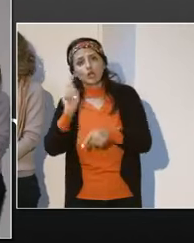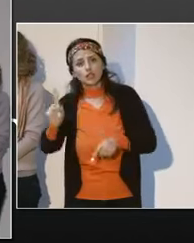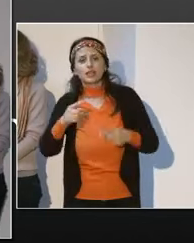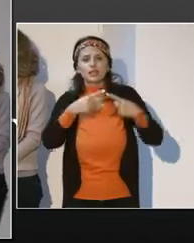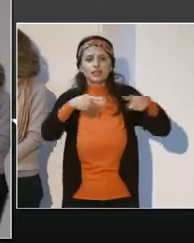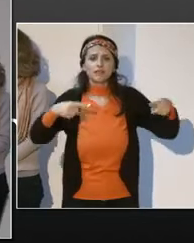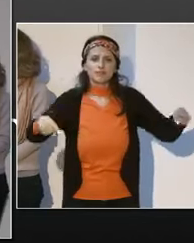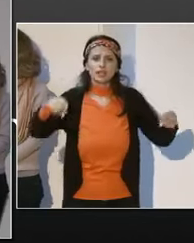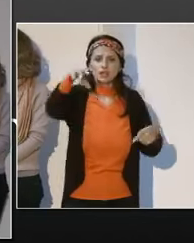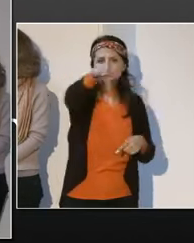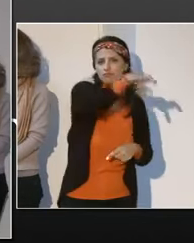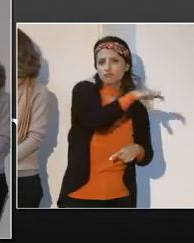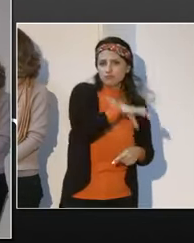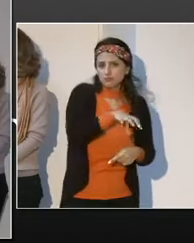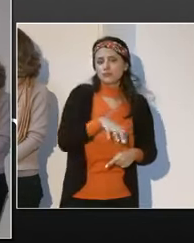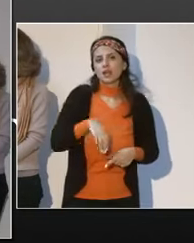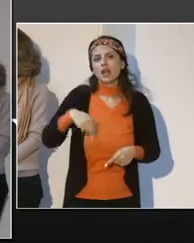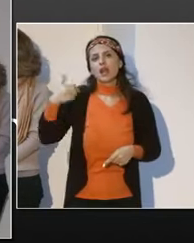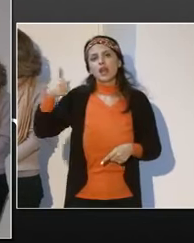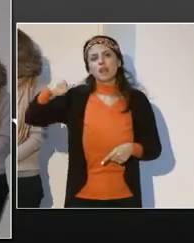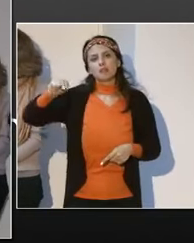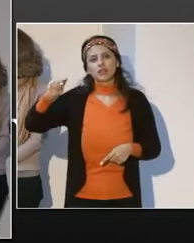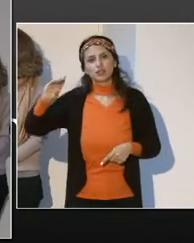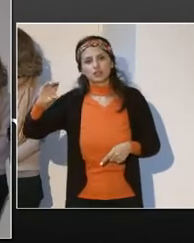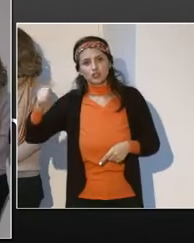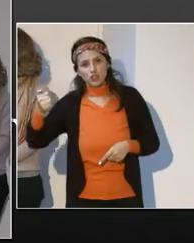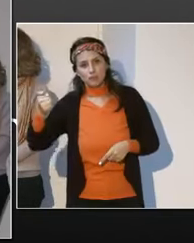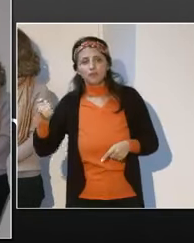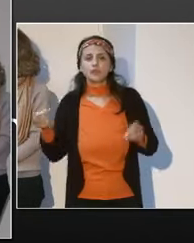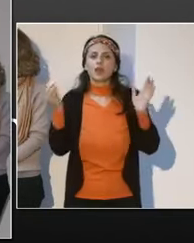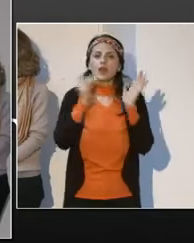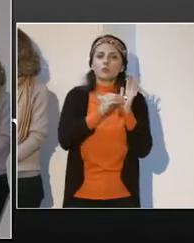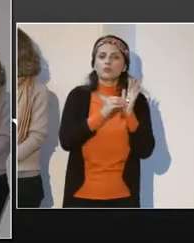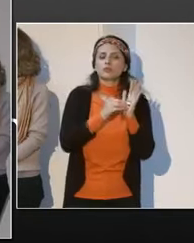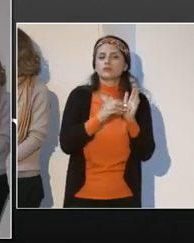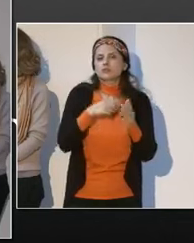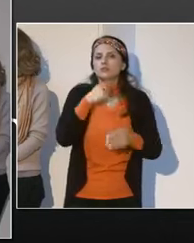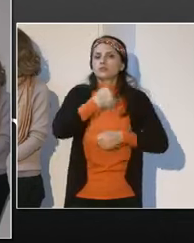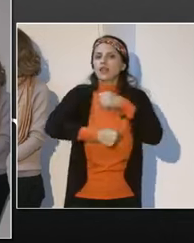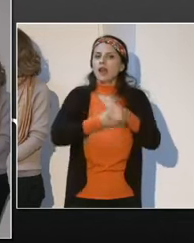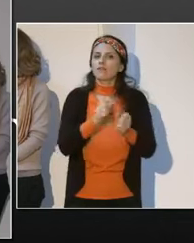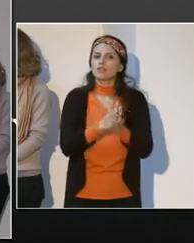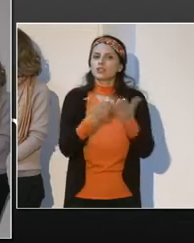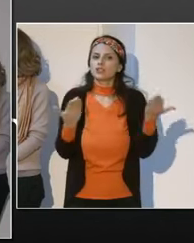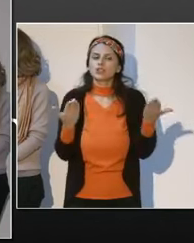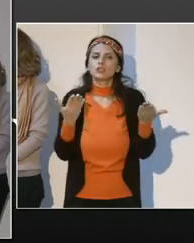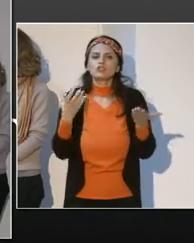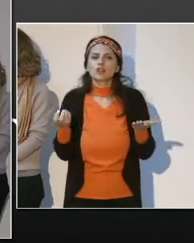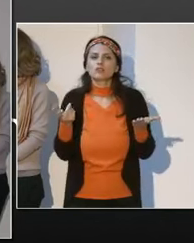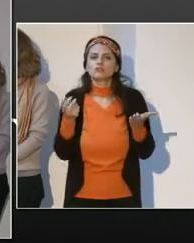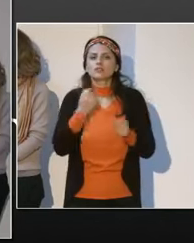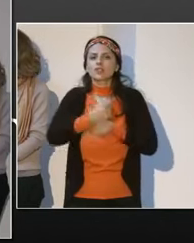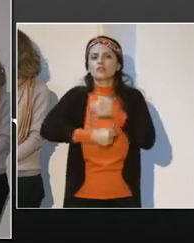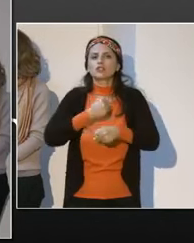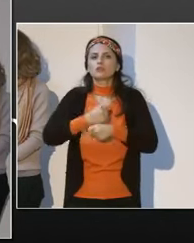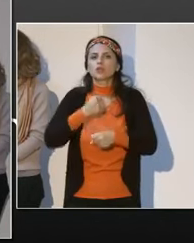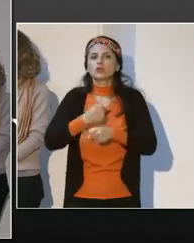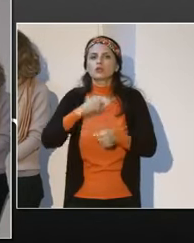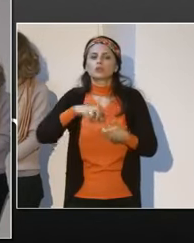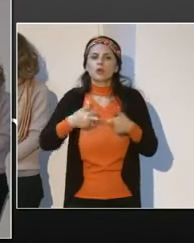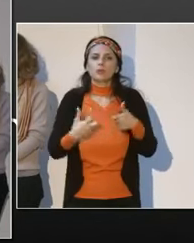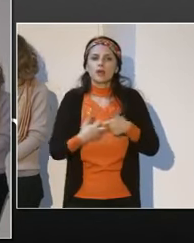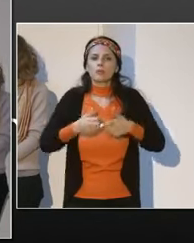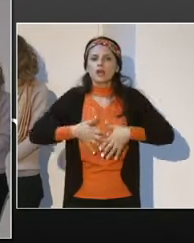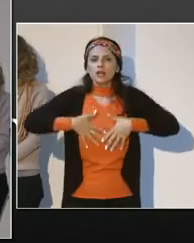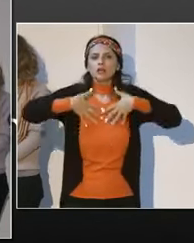online de pe De ce a a introdus în nomenclatorul de servicii Serviciul de tip respiro pentru copiii cu dizabilități